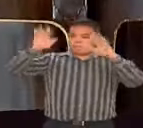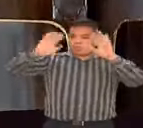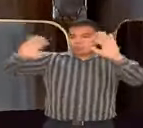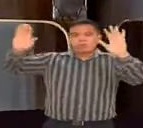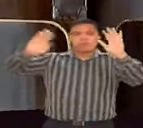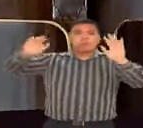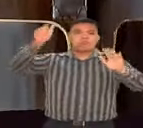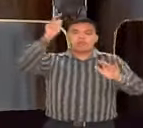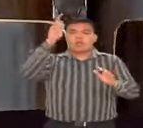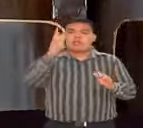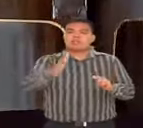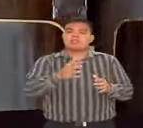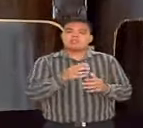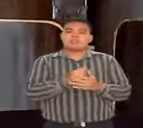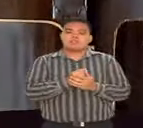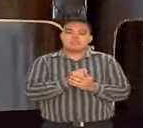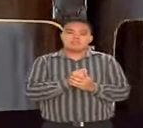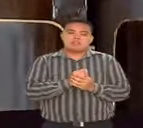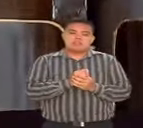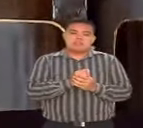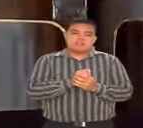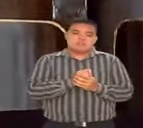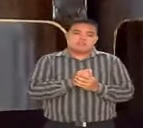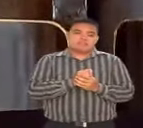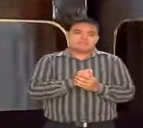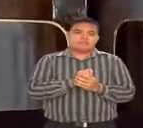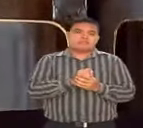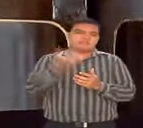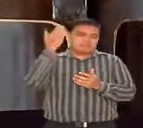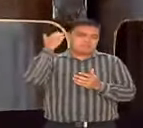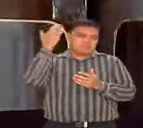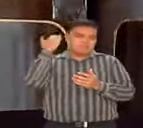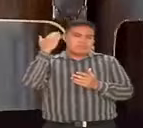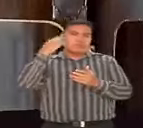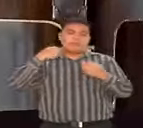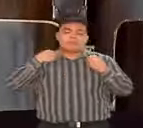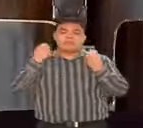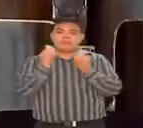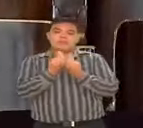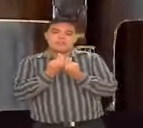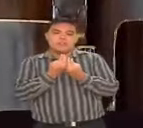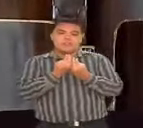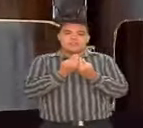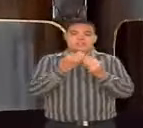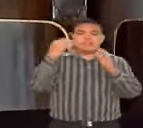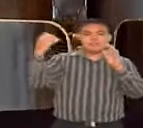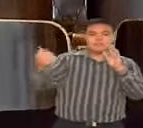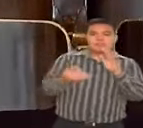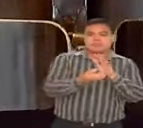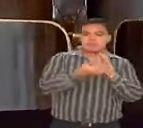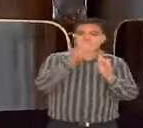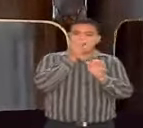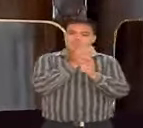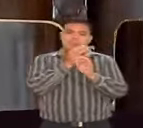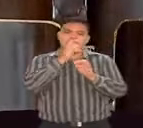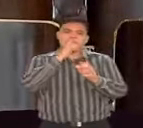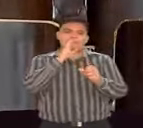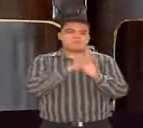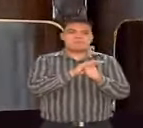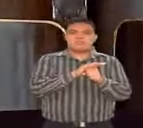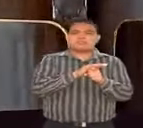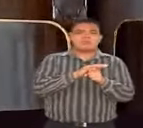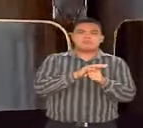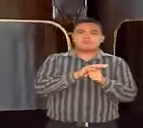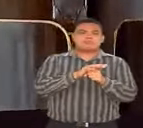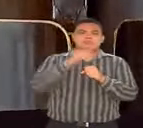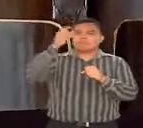Miracle upon miracle. Na ay dugay na nga member nga ni appeal of faith promise. Niingon siya nako, Pastor,